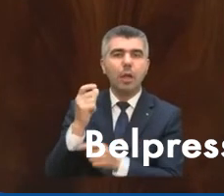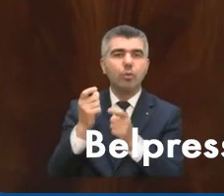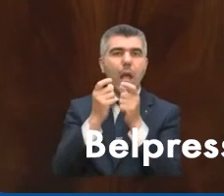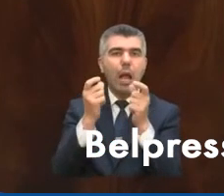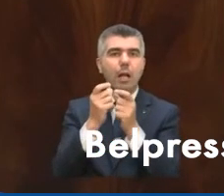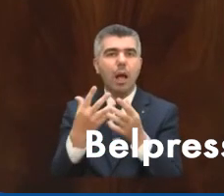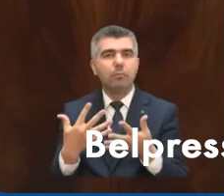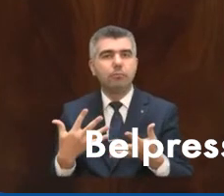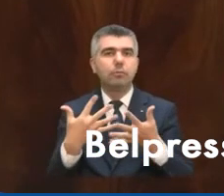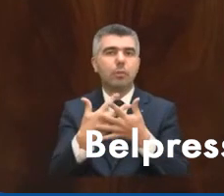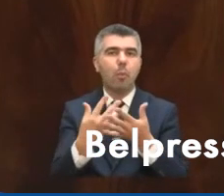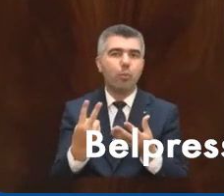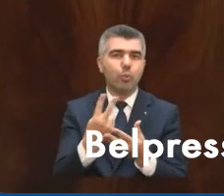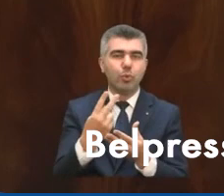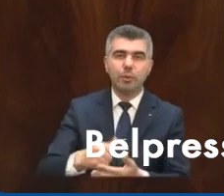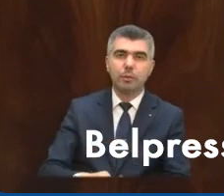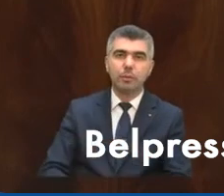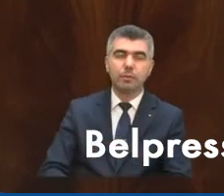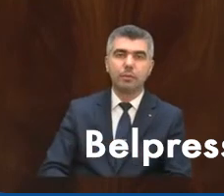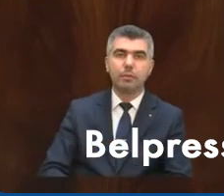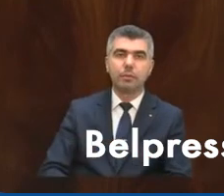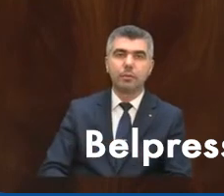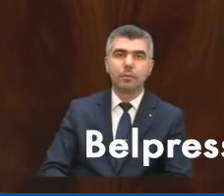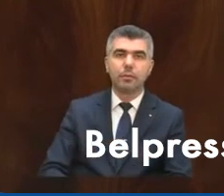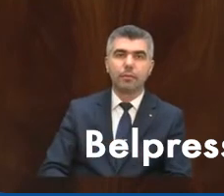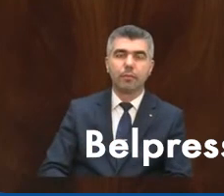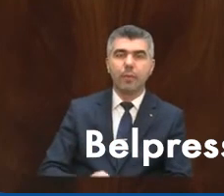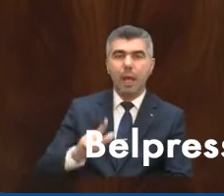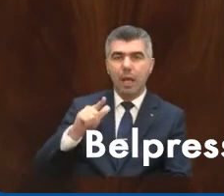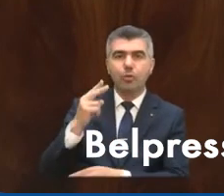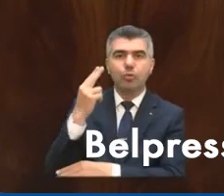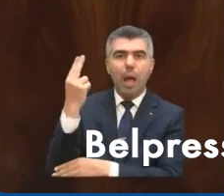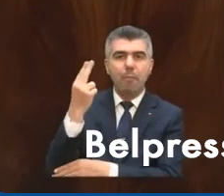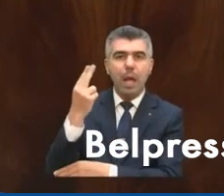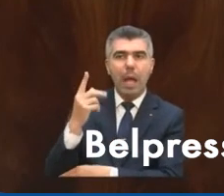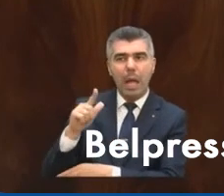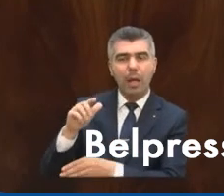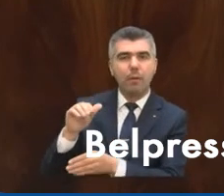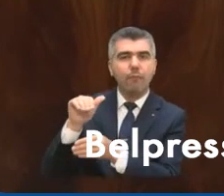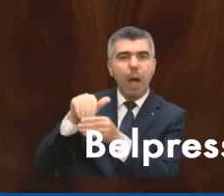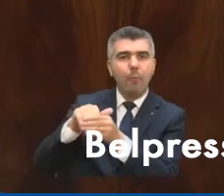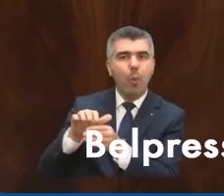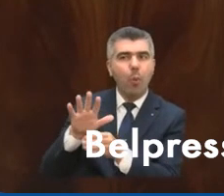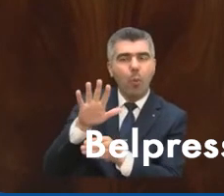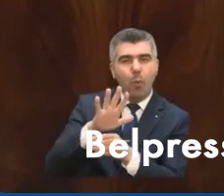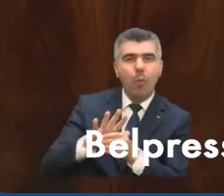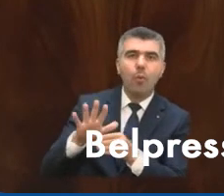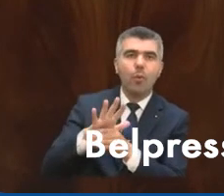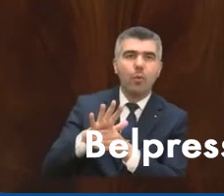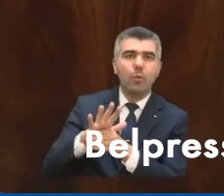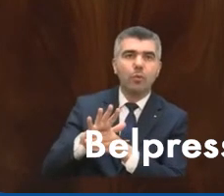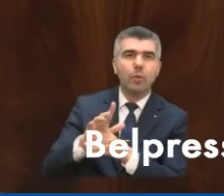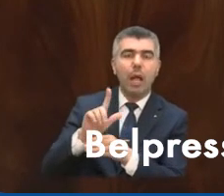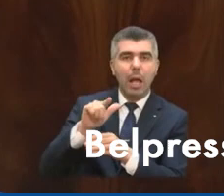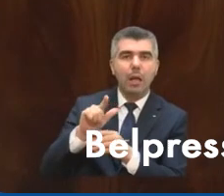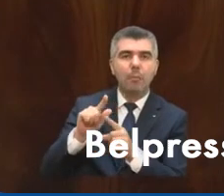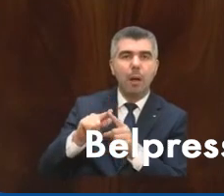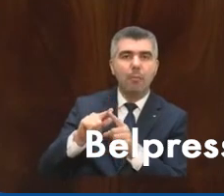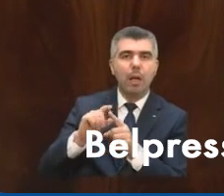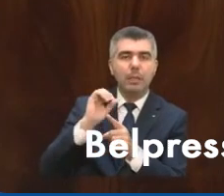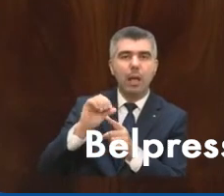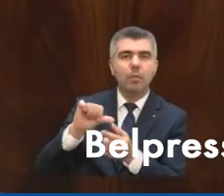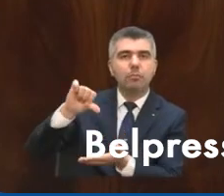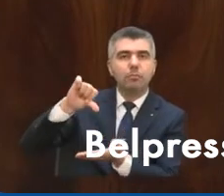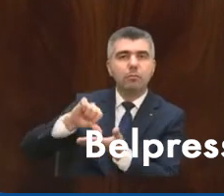يعني في كل يونيفرسيتي، في كل جامعه كل جامعة خص يكون عندها لو سونتر